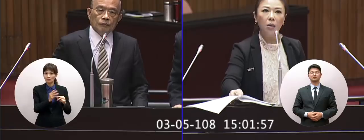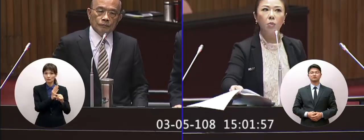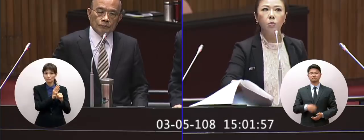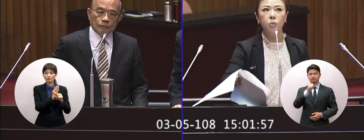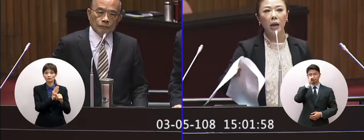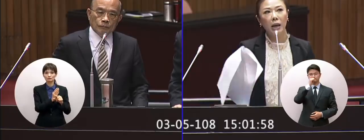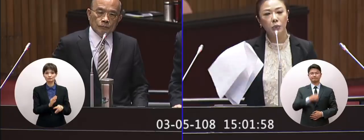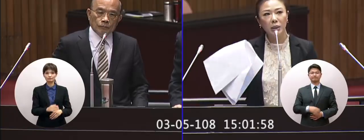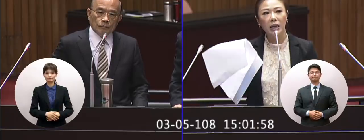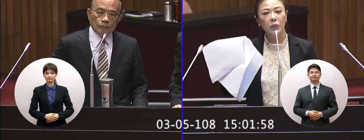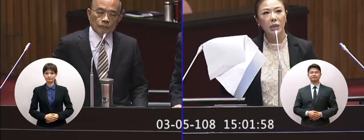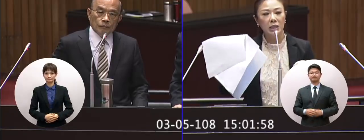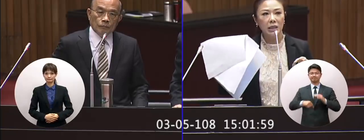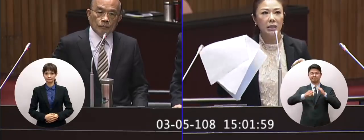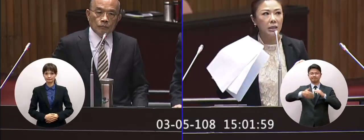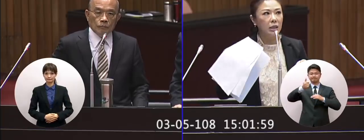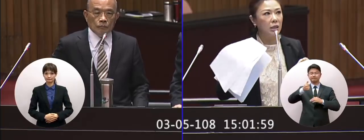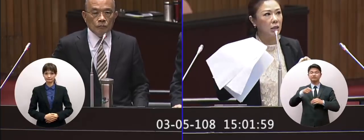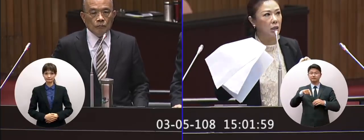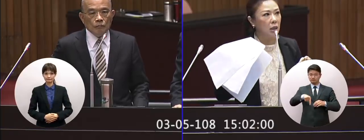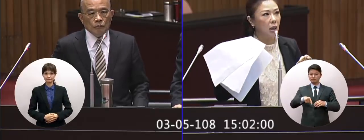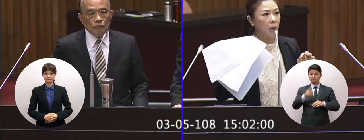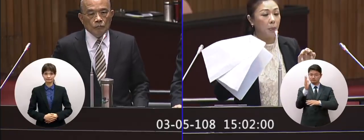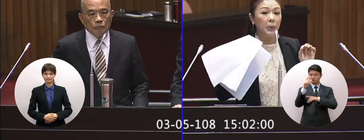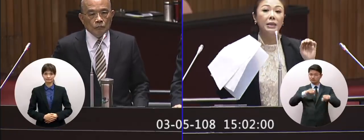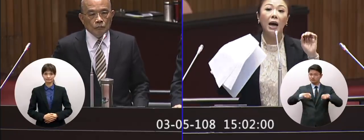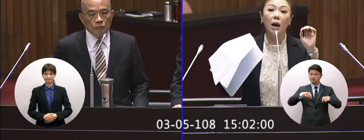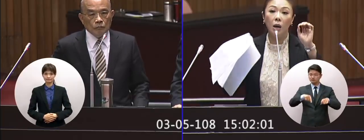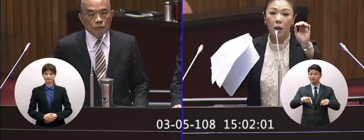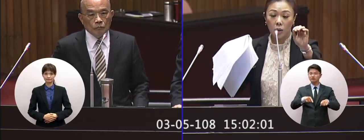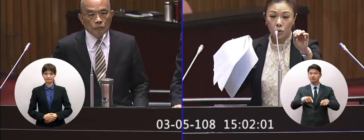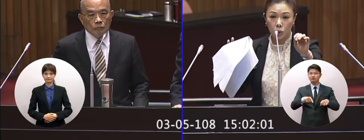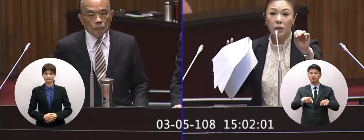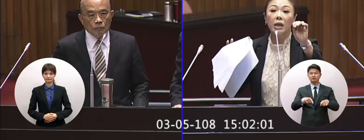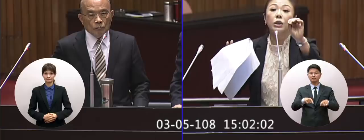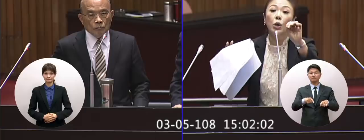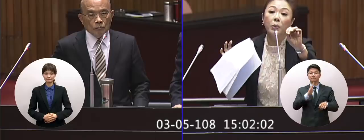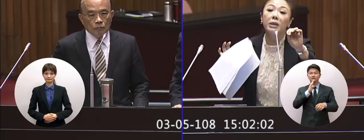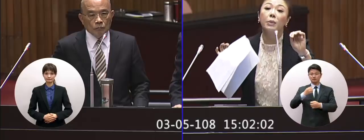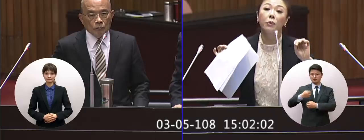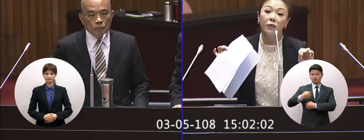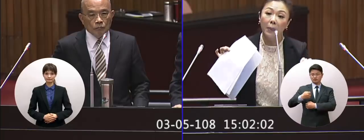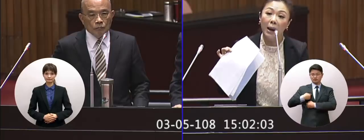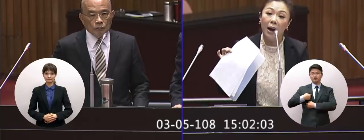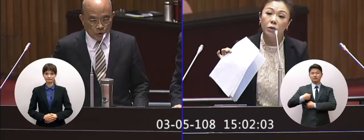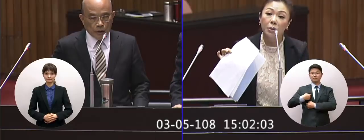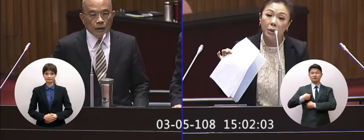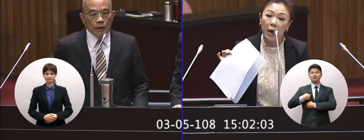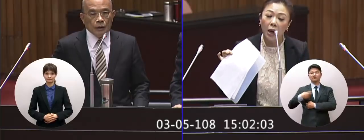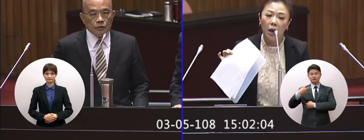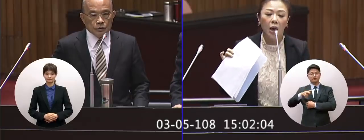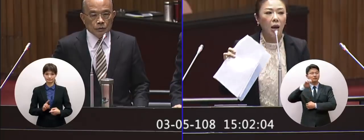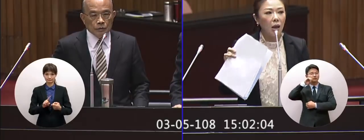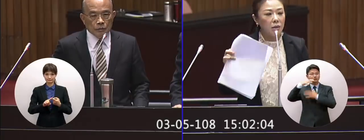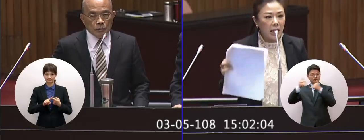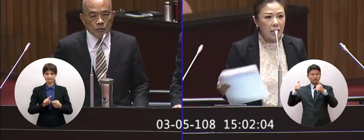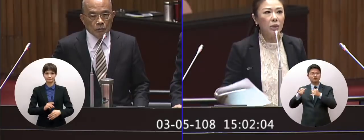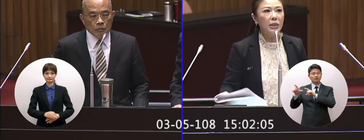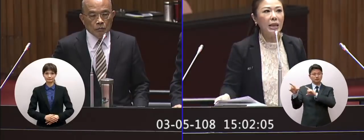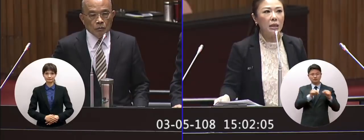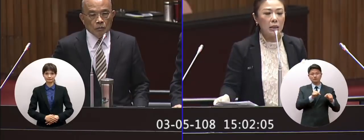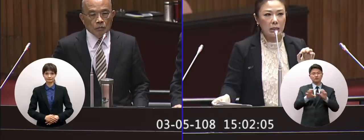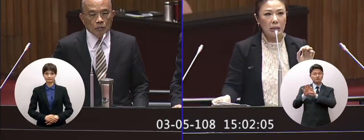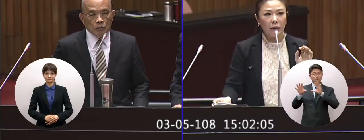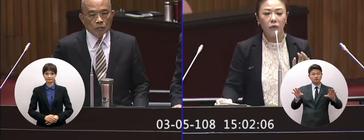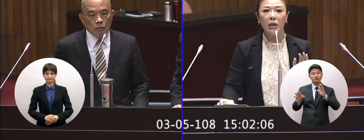中了。 好，院长，因为你这个政策是比较军人跟荣民的部分嘛， 对 不对？但